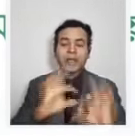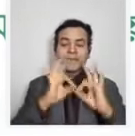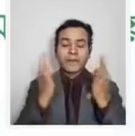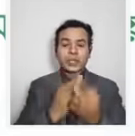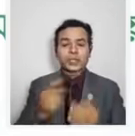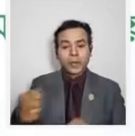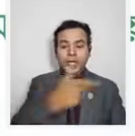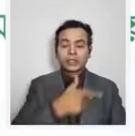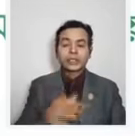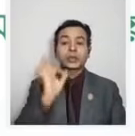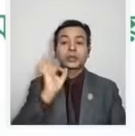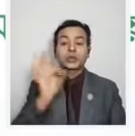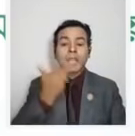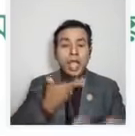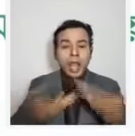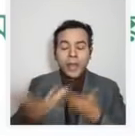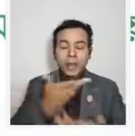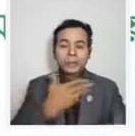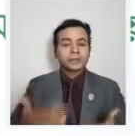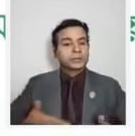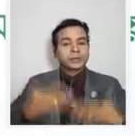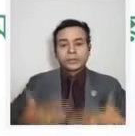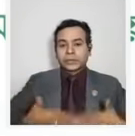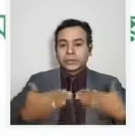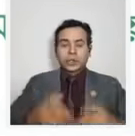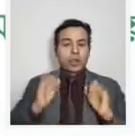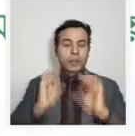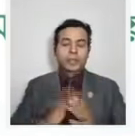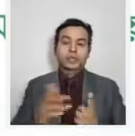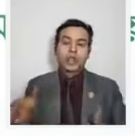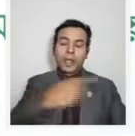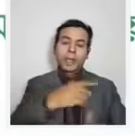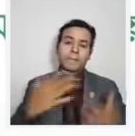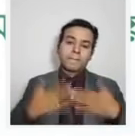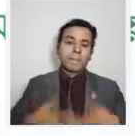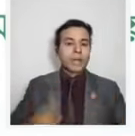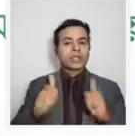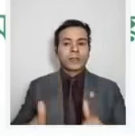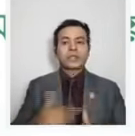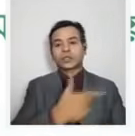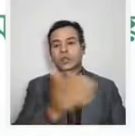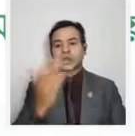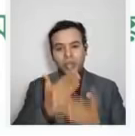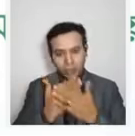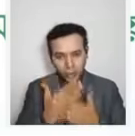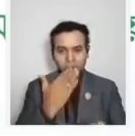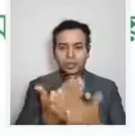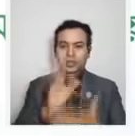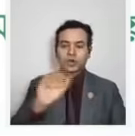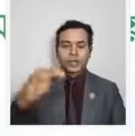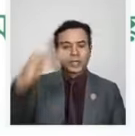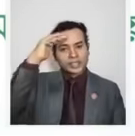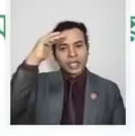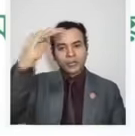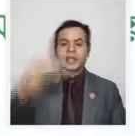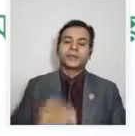থাকে এবং সবসময় পরিবারের সাথে সবাই ভালো সময় কাটাবেন, গুণগত সময়